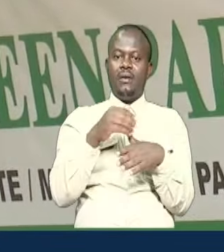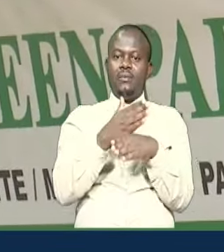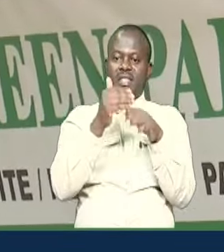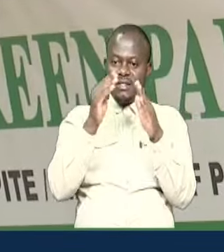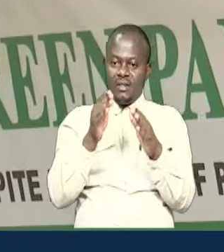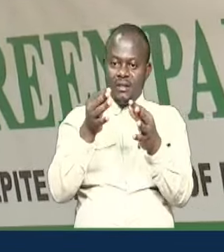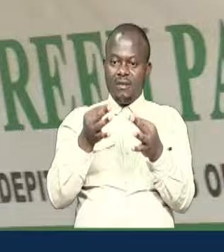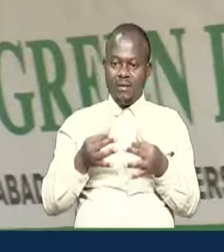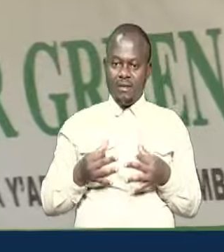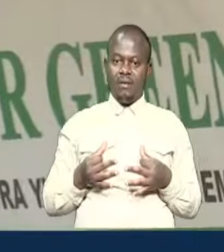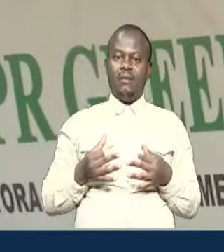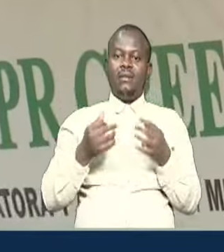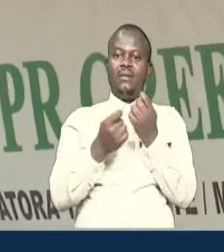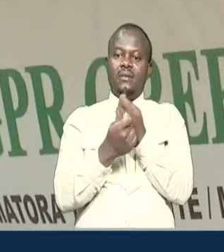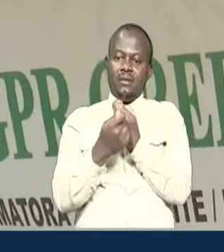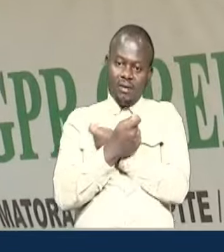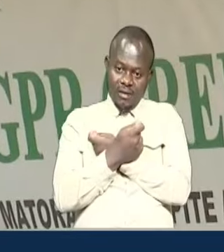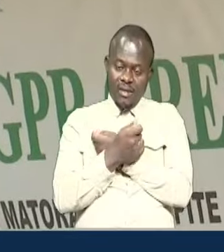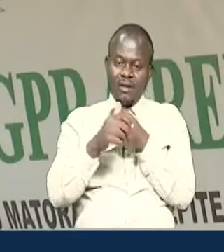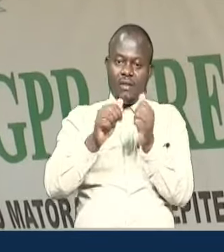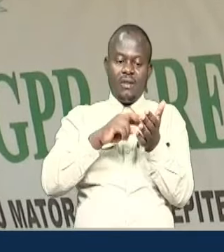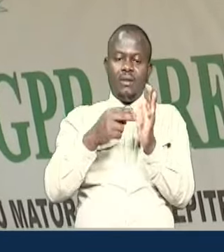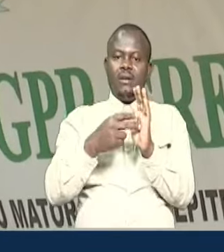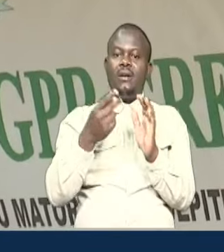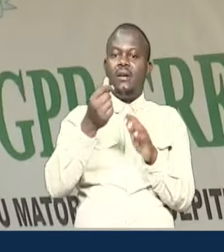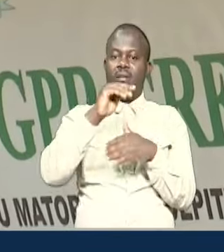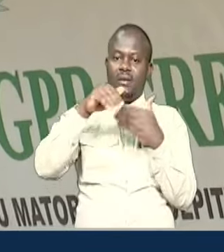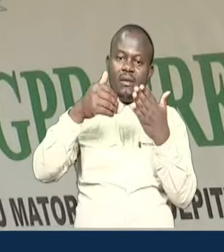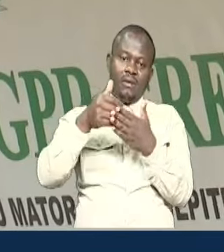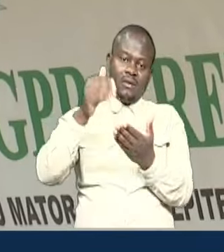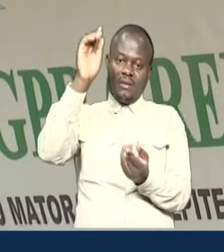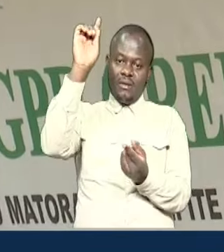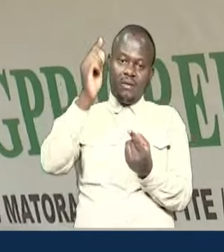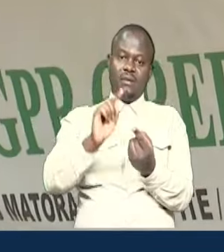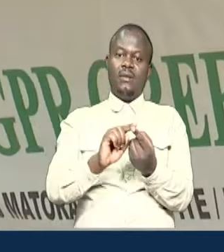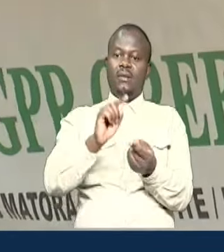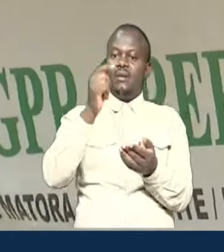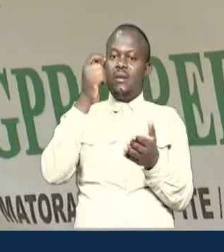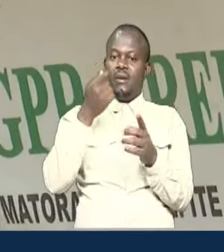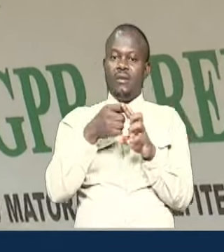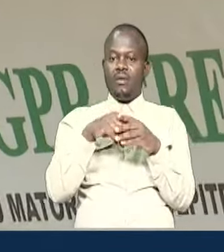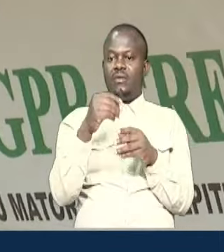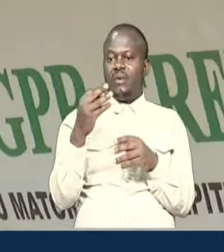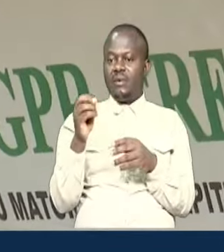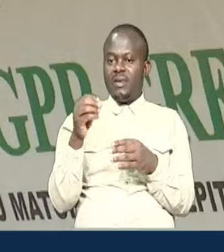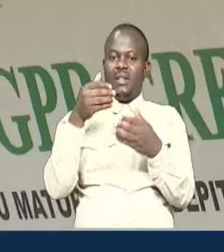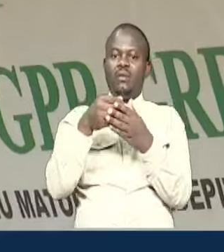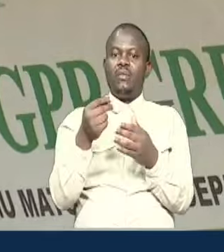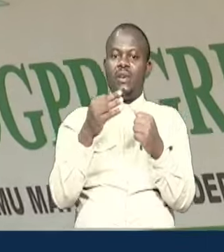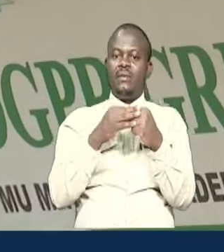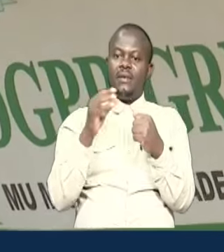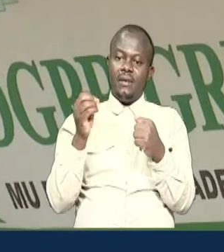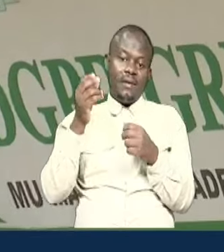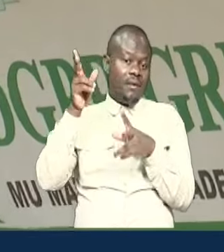n'igenamigambi irabivugurura ifata wa mushinga wanjye y'amafaranga irawugabanya wa musoza ku mafaranga 300 ugera ku mafaranga 80